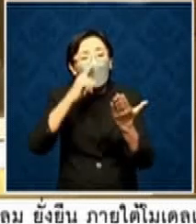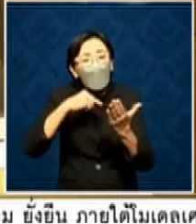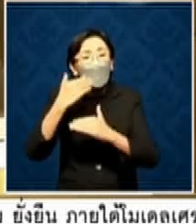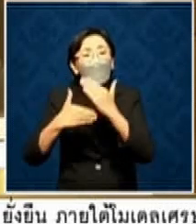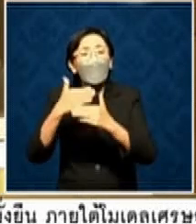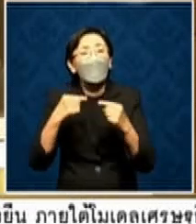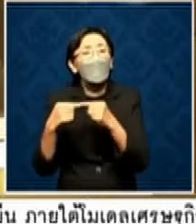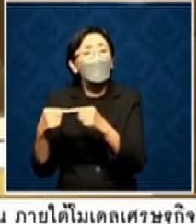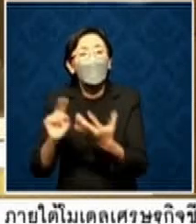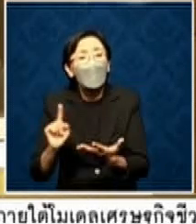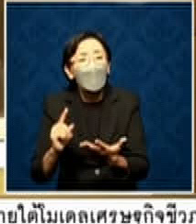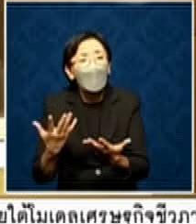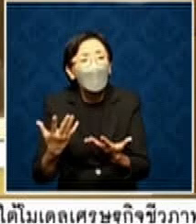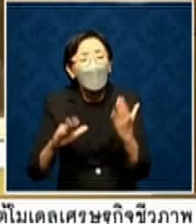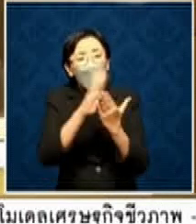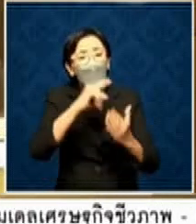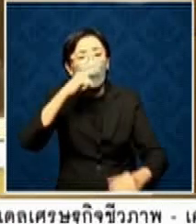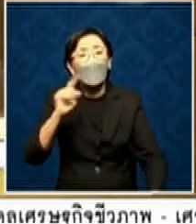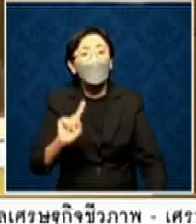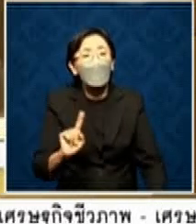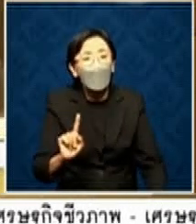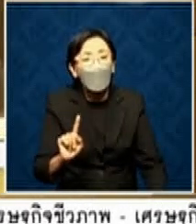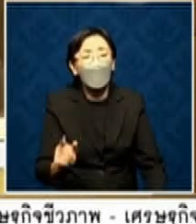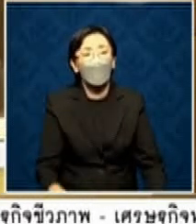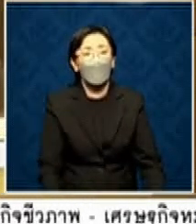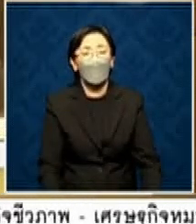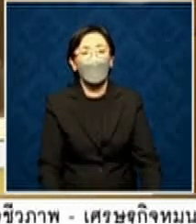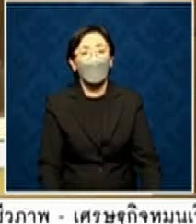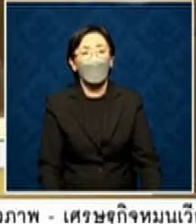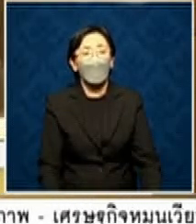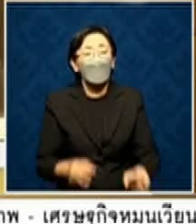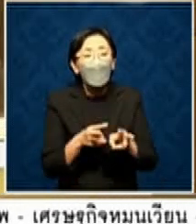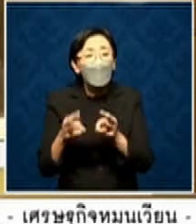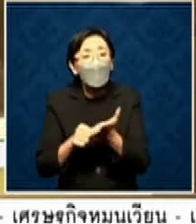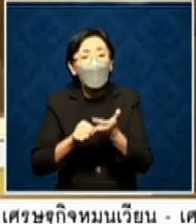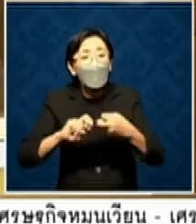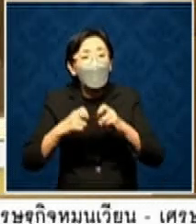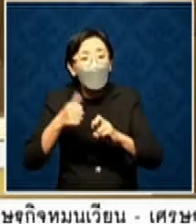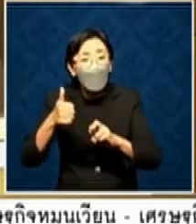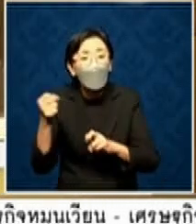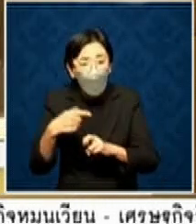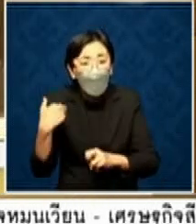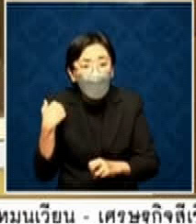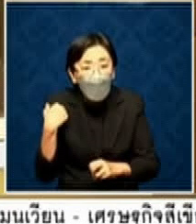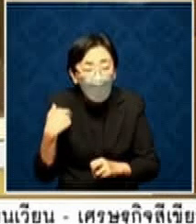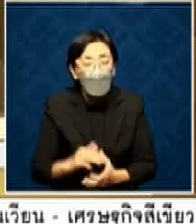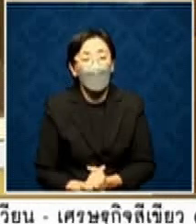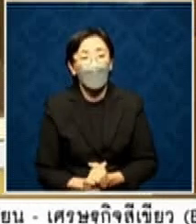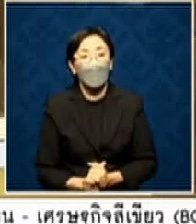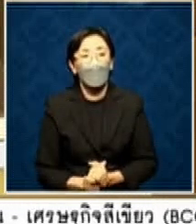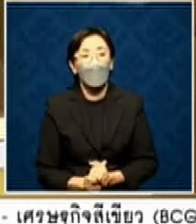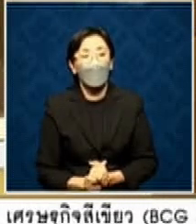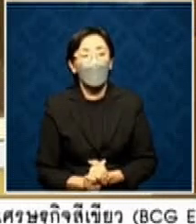ขามีคุณมีเขามีเหตุผลอะไรคุณให้เขาไปเขาทำความดีอะไรหร ือ ผลตอบแทนมีเท่าไหร่ไม่เคยตอบเขาบอก